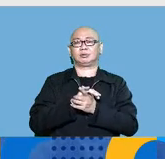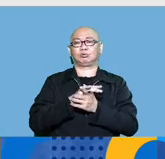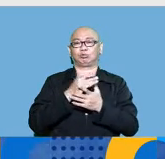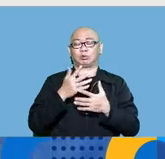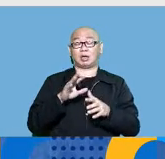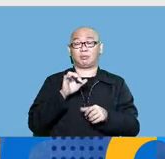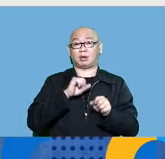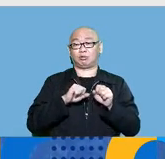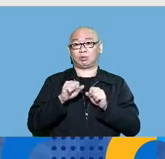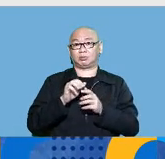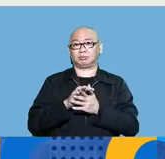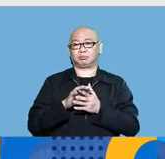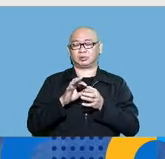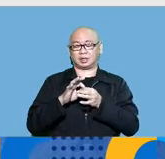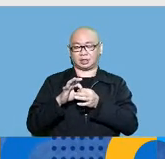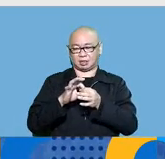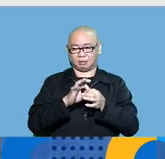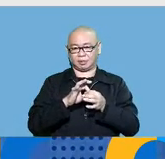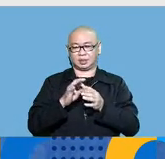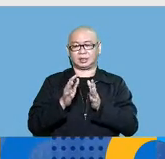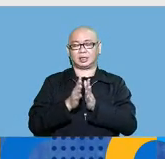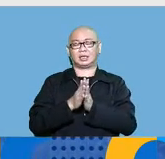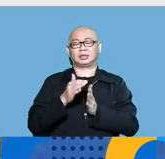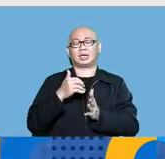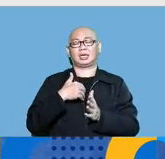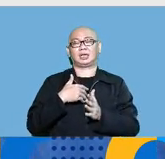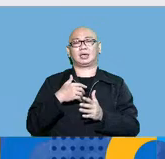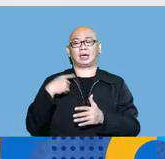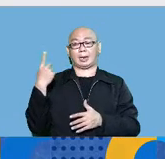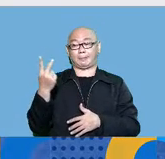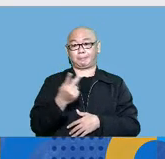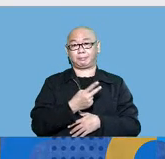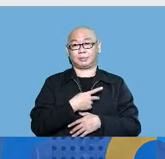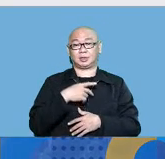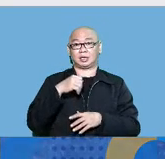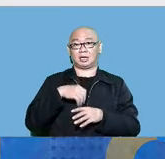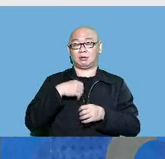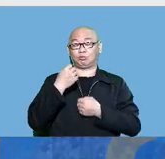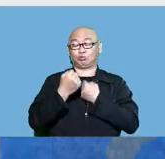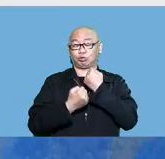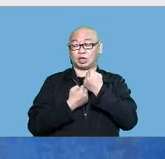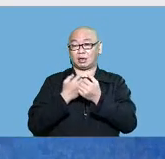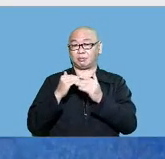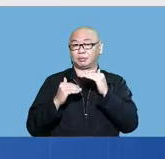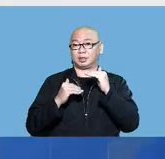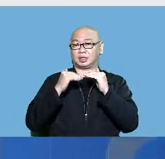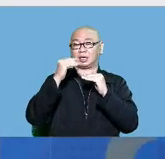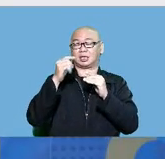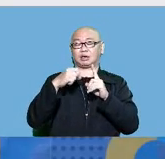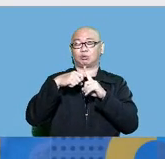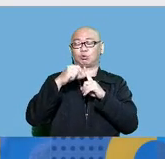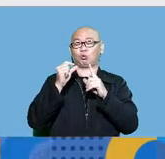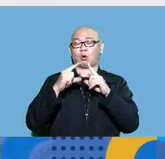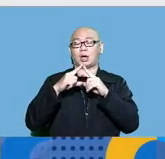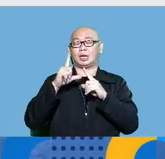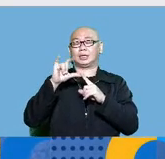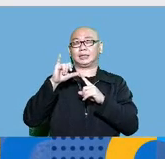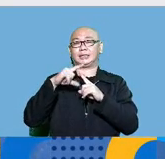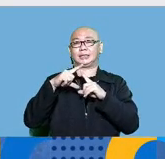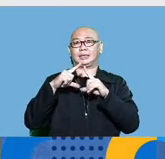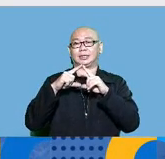telah berkenan bermitra dengan saya, dengan kami dalam upaya meningkatkan kualitas pembelajaran